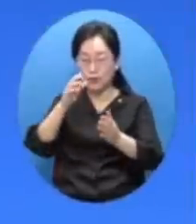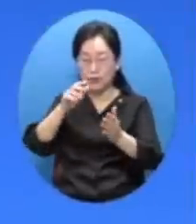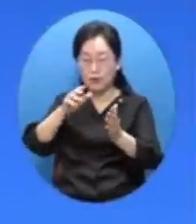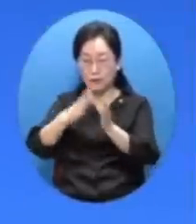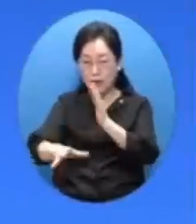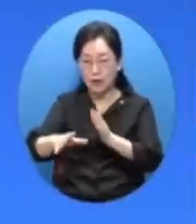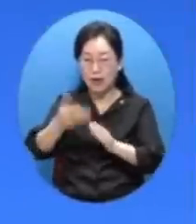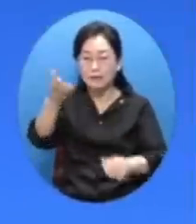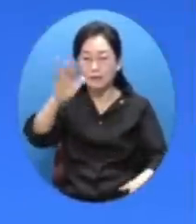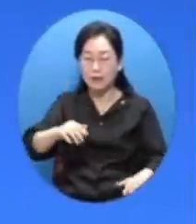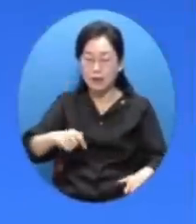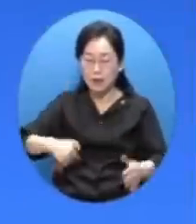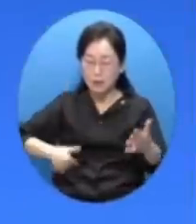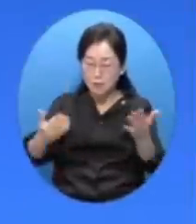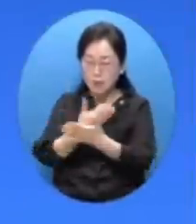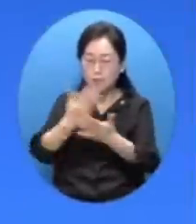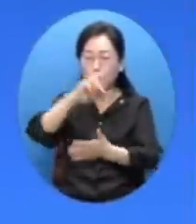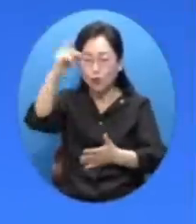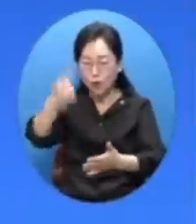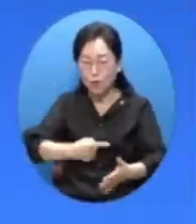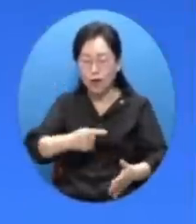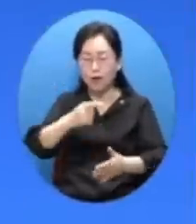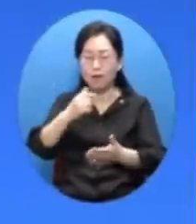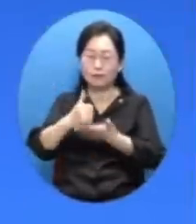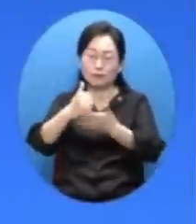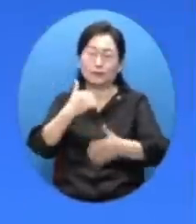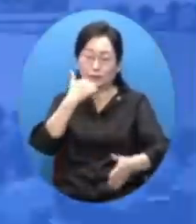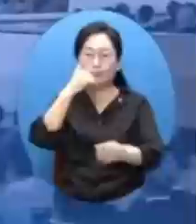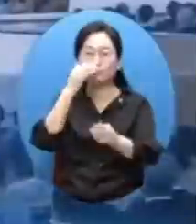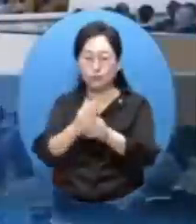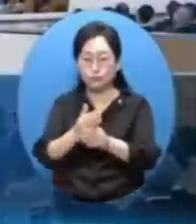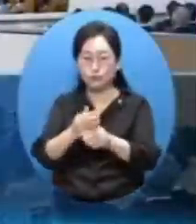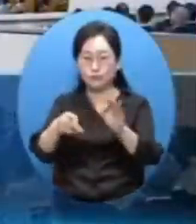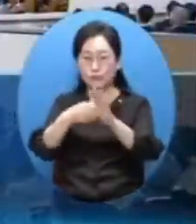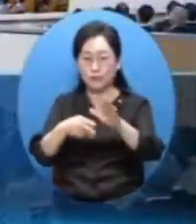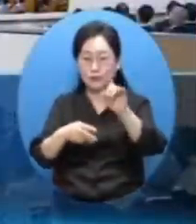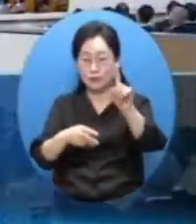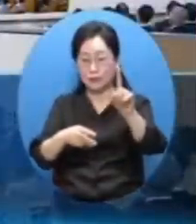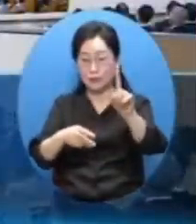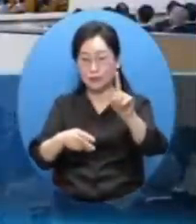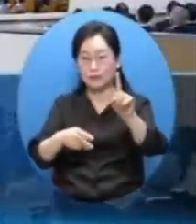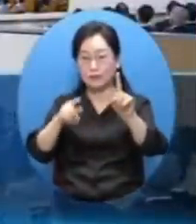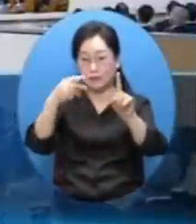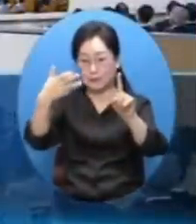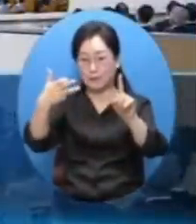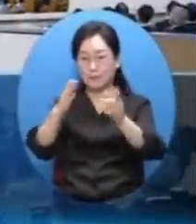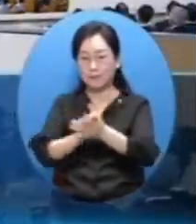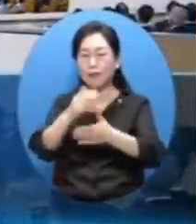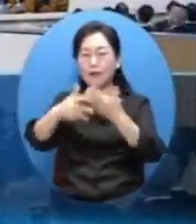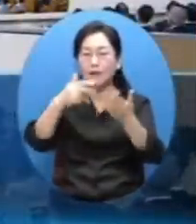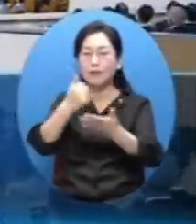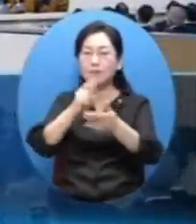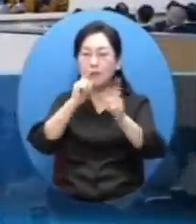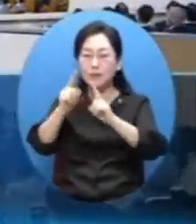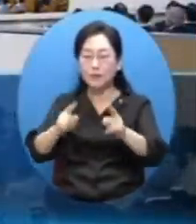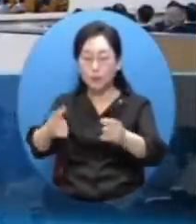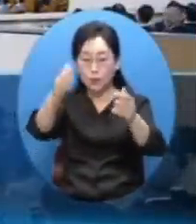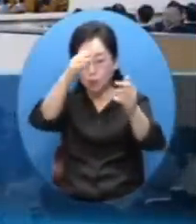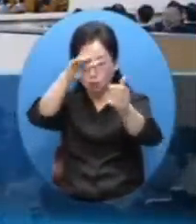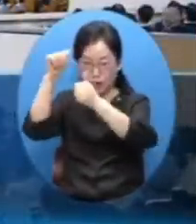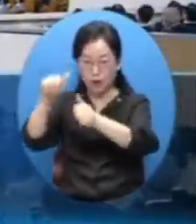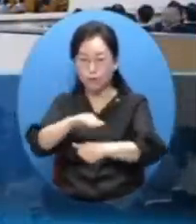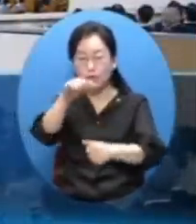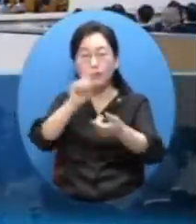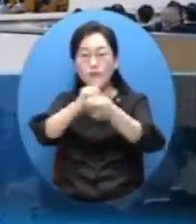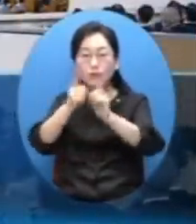회개하고 돌아오기만을 기다리고 계신 것입니다. 이사야 1장 18절을 말씀합니다. 여호와께서 말씀하실 때 오라